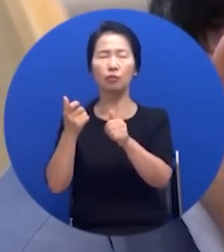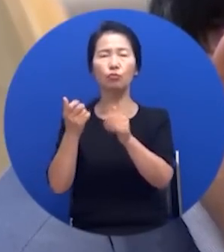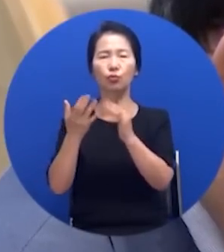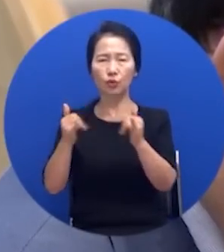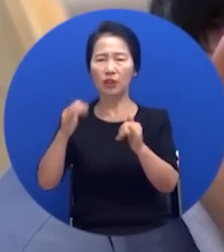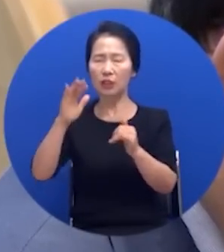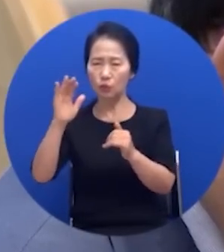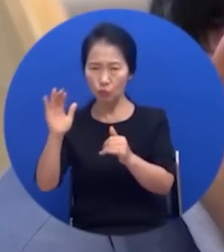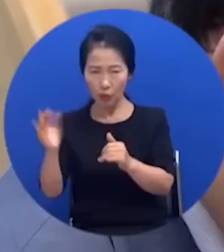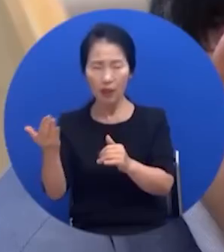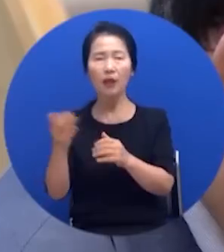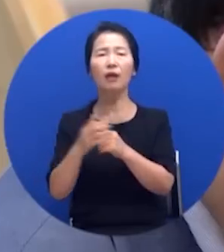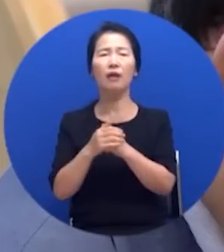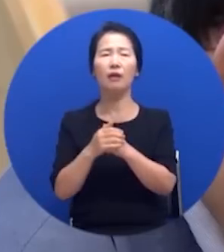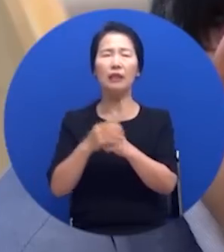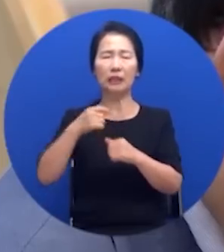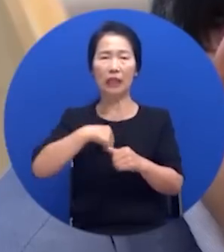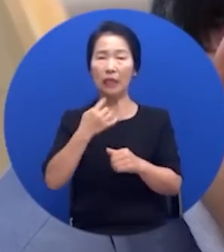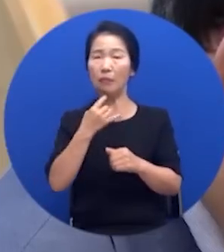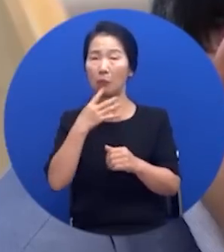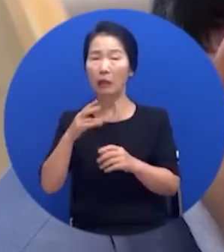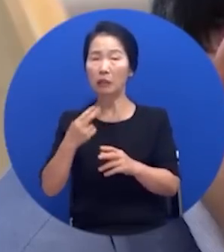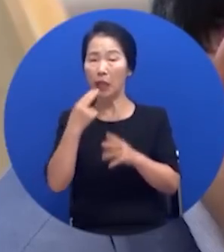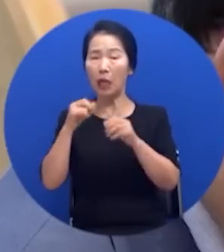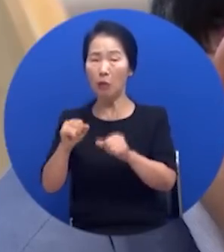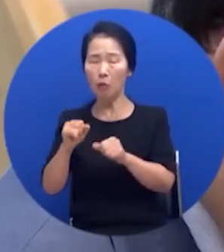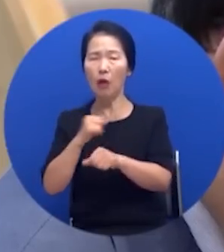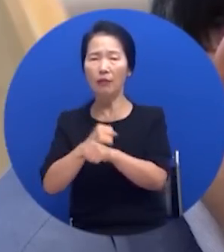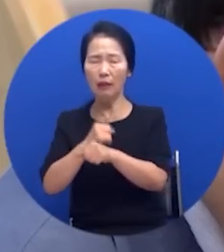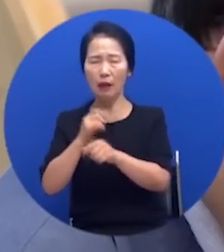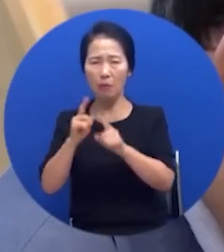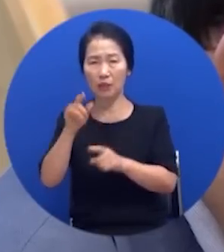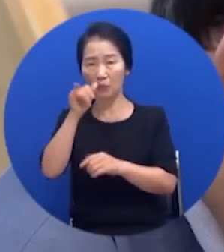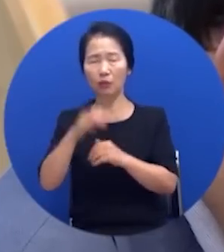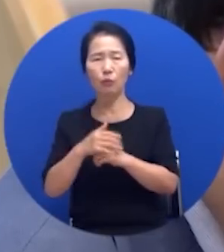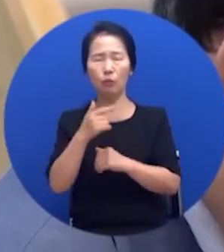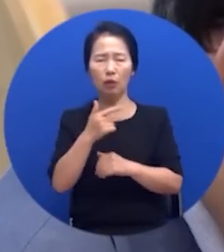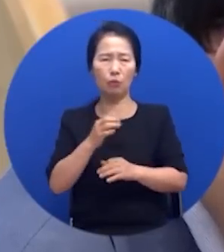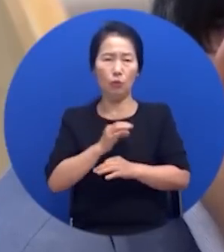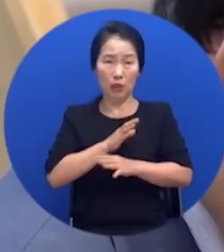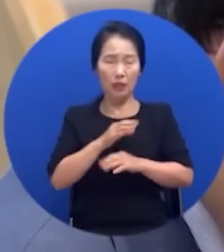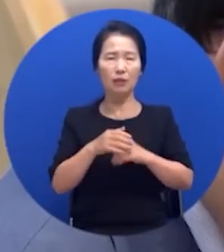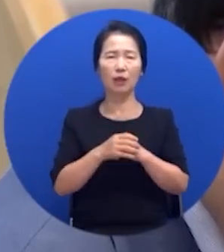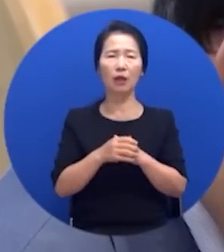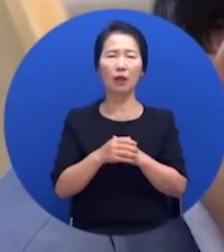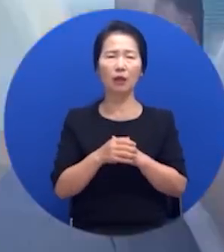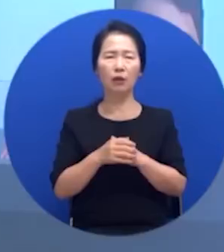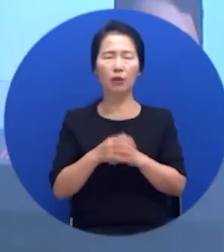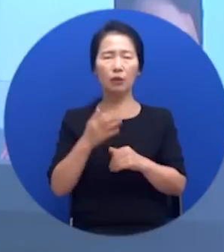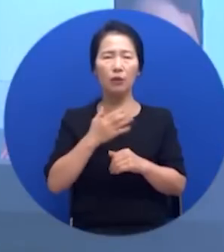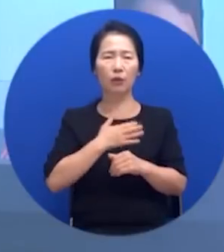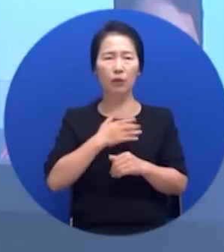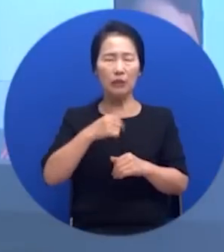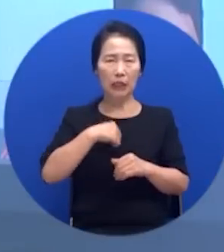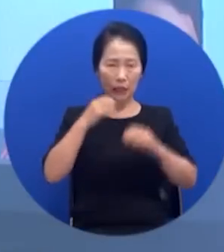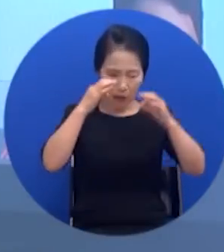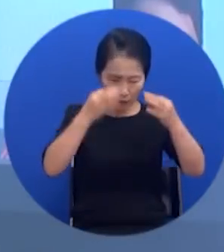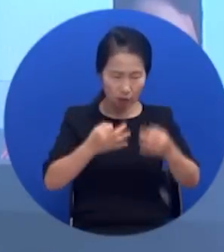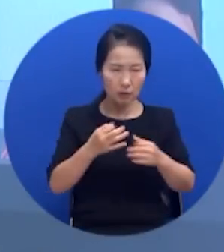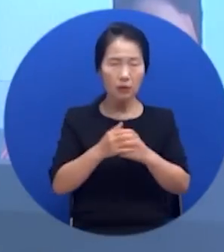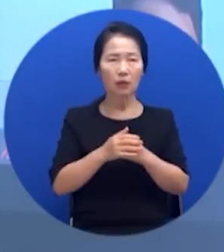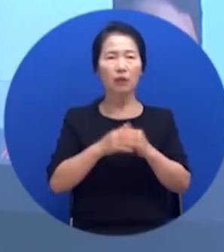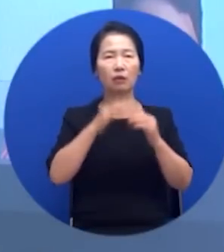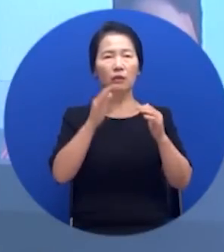하십니다. 너무 놀랐습니다. 맞습니다. 그리고 제 자신을 생각하니